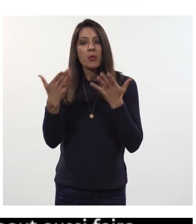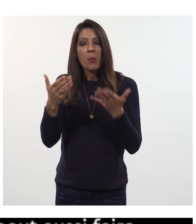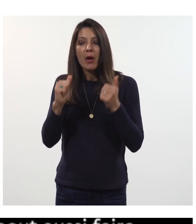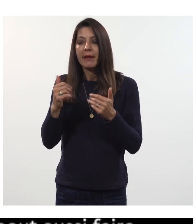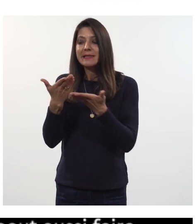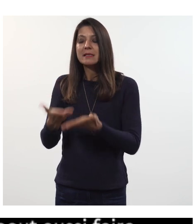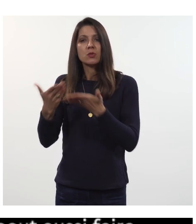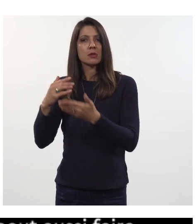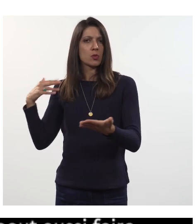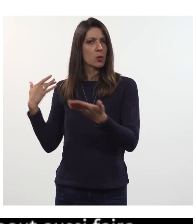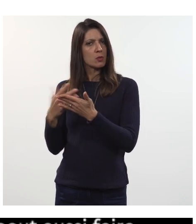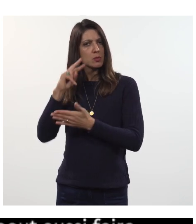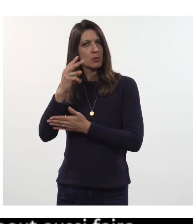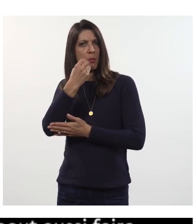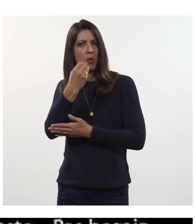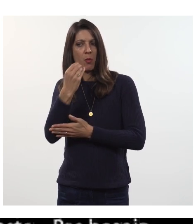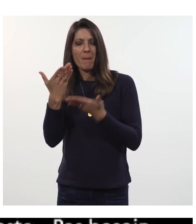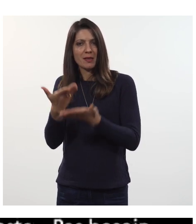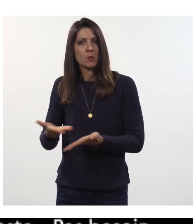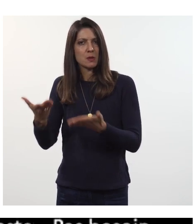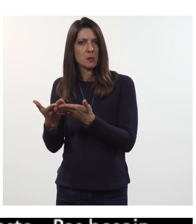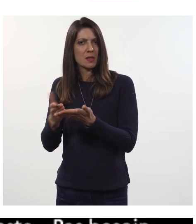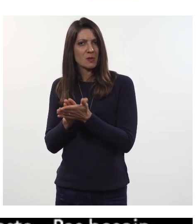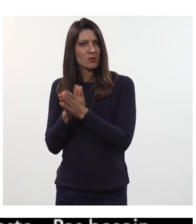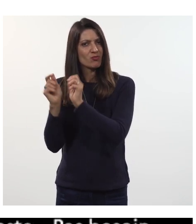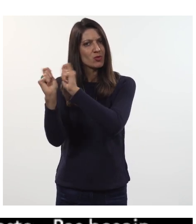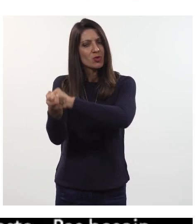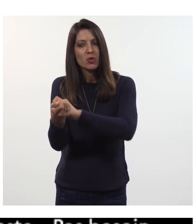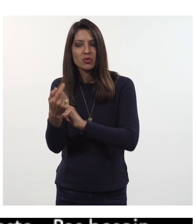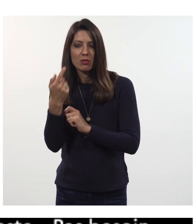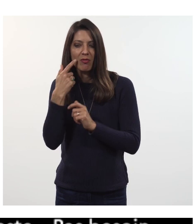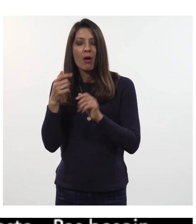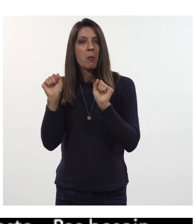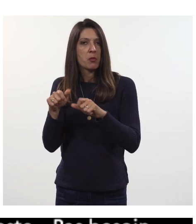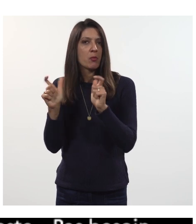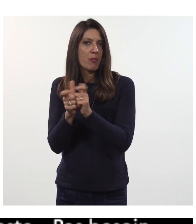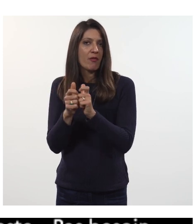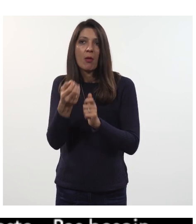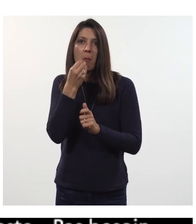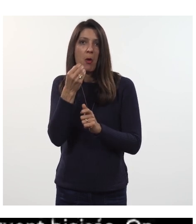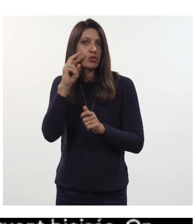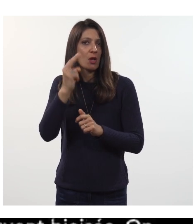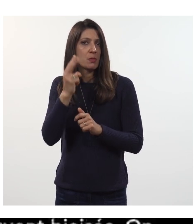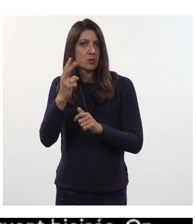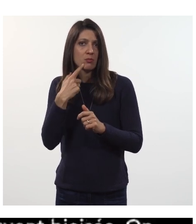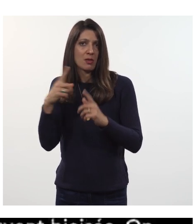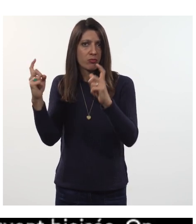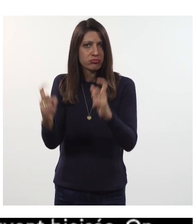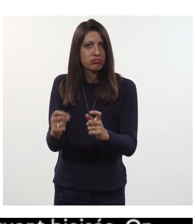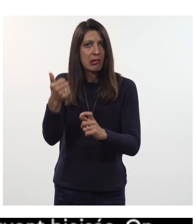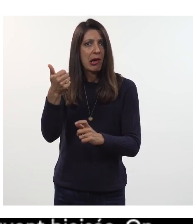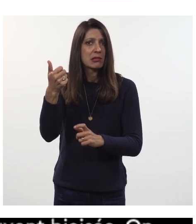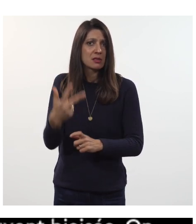où ça se passe pas bien. Est-ce que la personne, elle mange un tiers, deux tiers, le quart de ses apports habituels? L'état bucco-dentaire, c'est une priorité, comme les